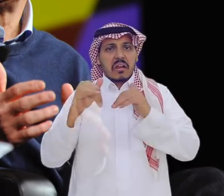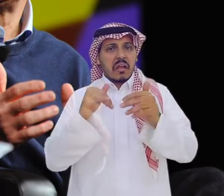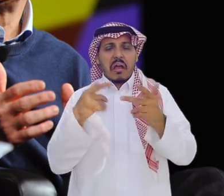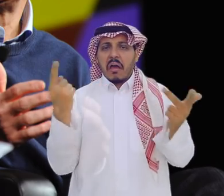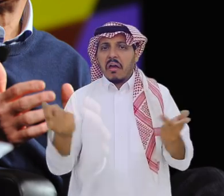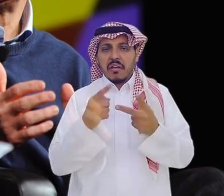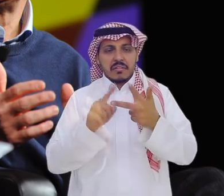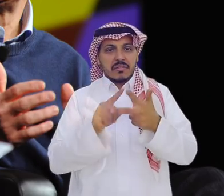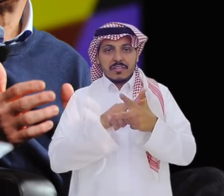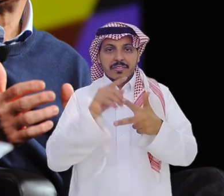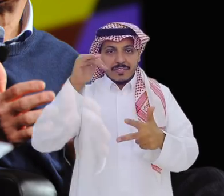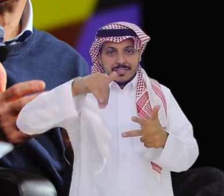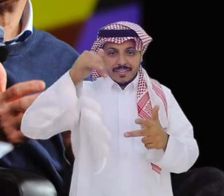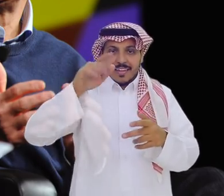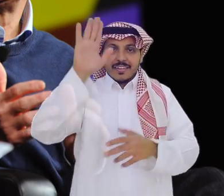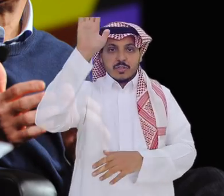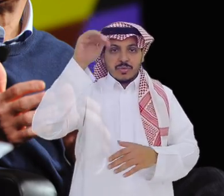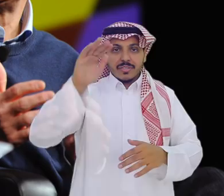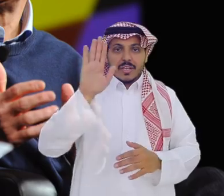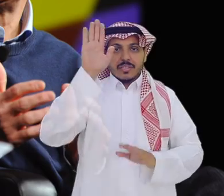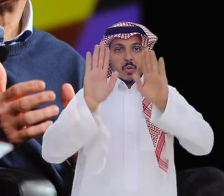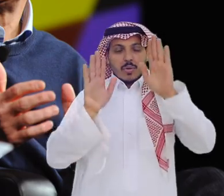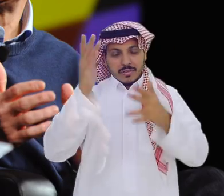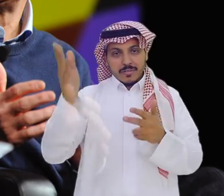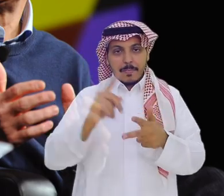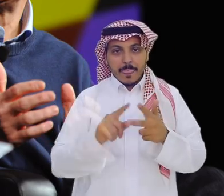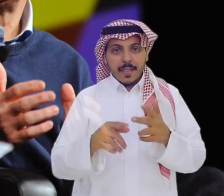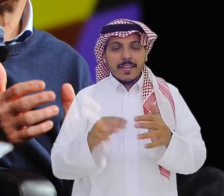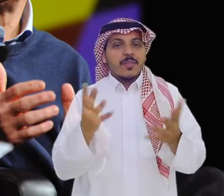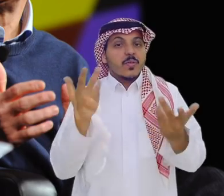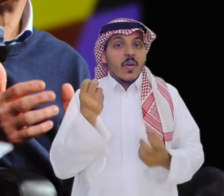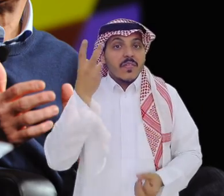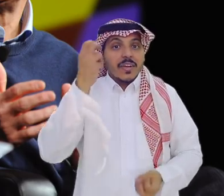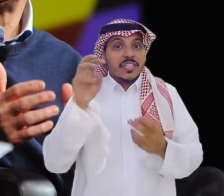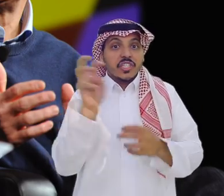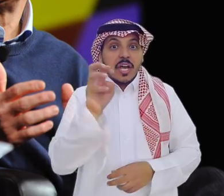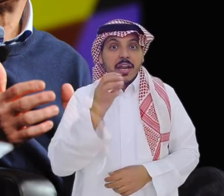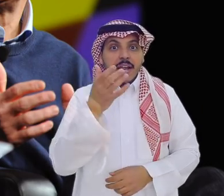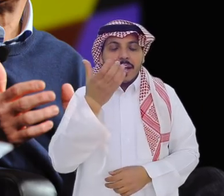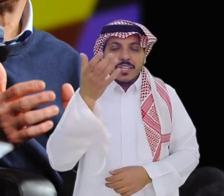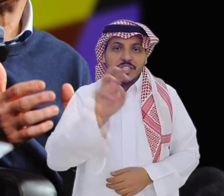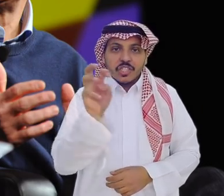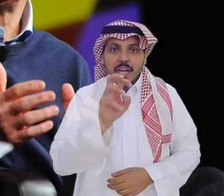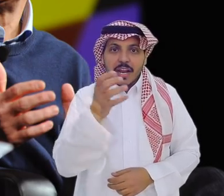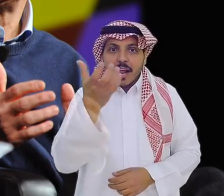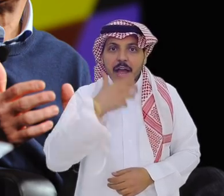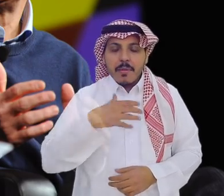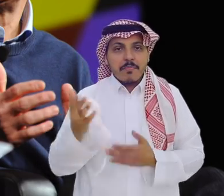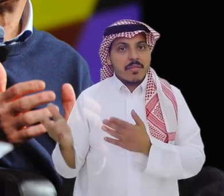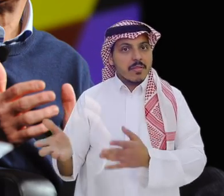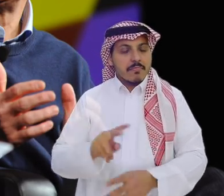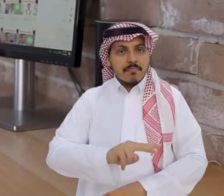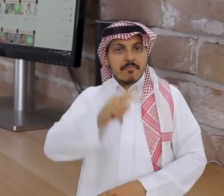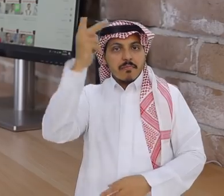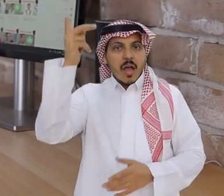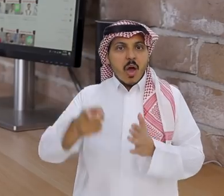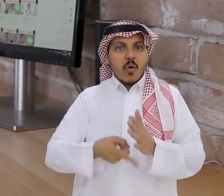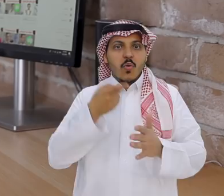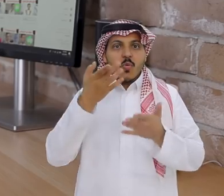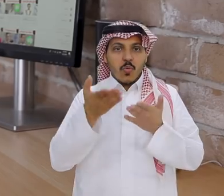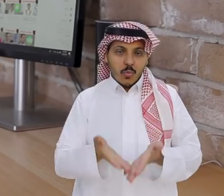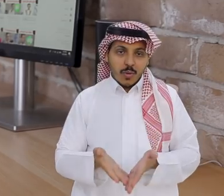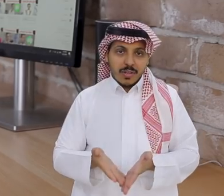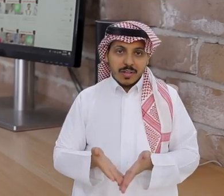كوك في خطوة غير مسبوقة يكسر القوانين حقت شركة أبل، غير الخاصية اللي بتجي. ولما يتكلموا